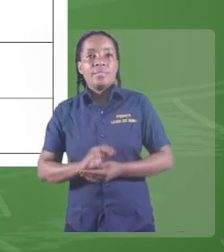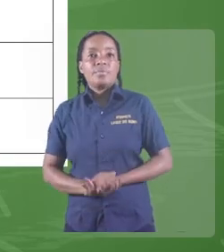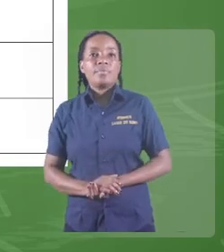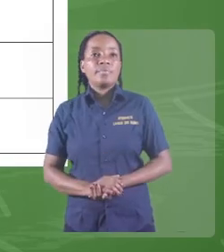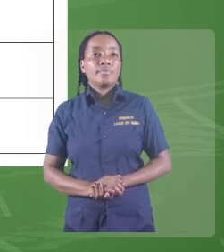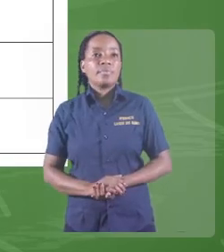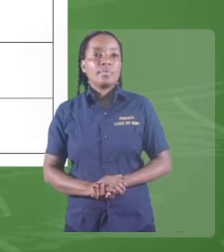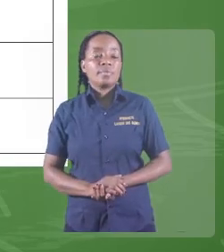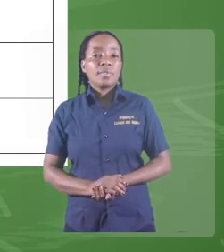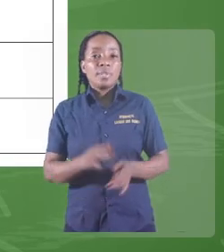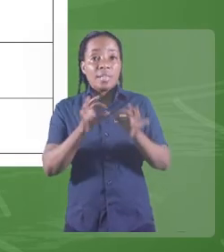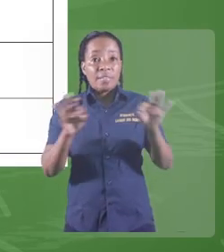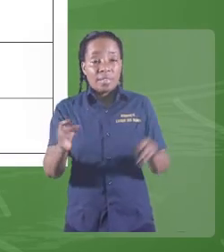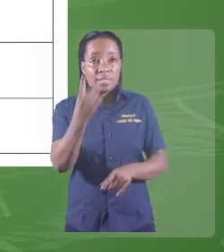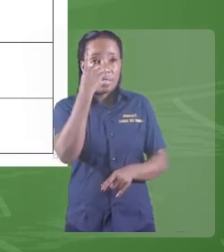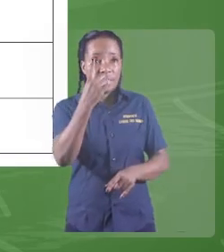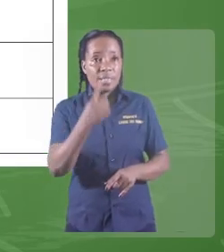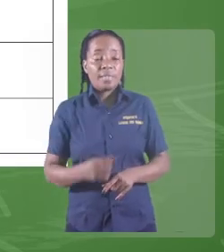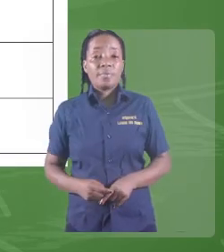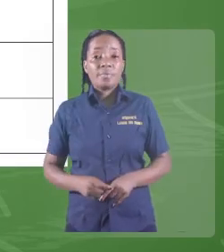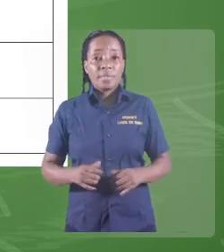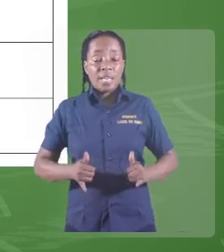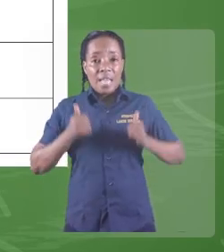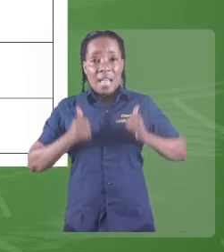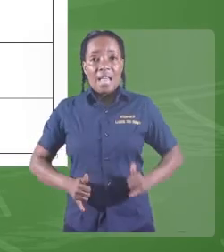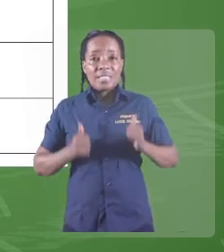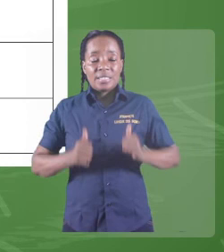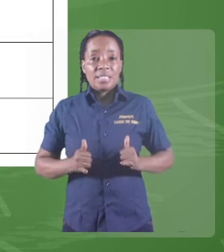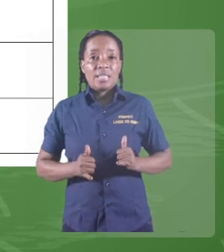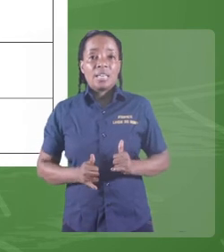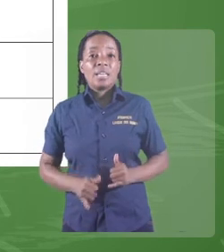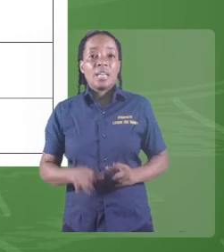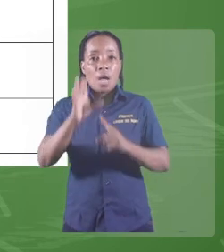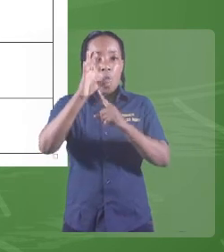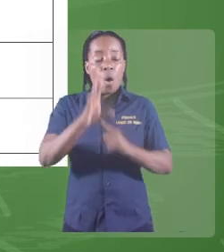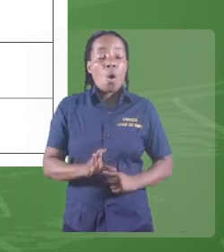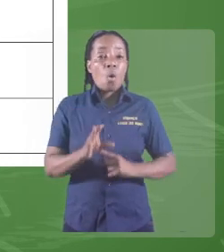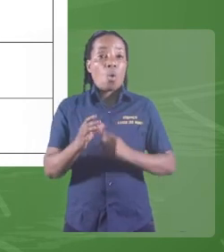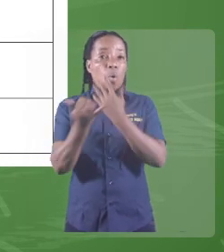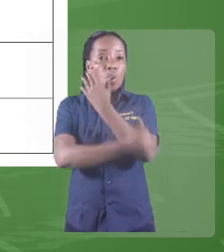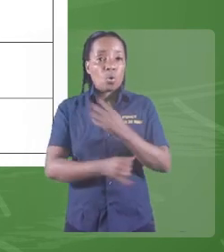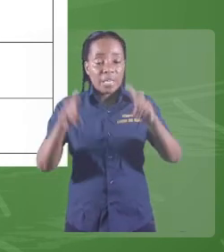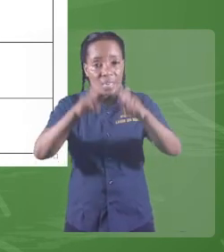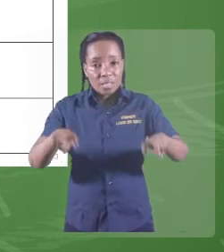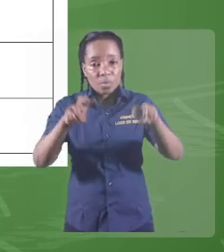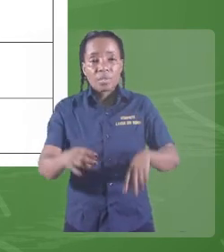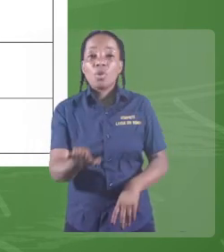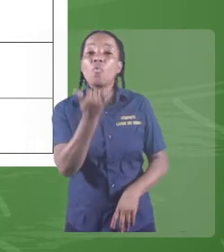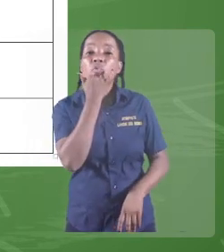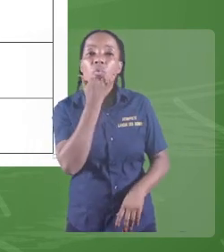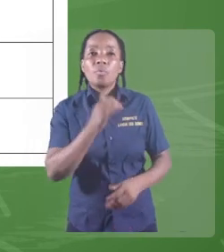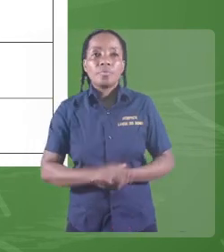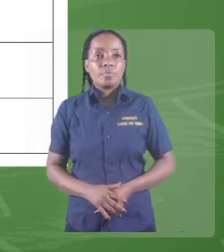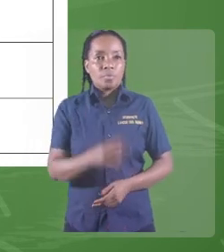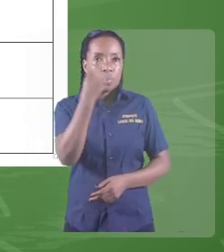La première affirmation, l'Algérie est une colonie d'exploitation, c'est faux. Deuxième